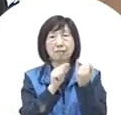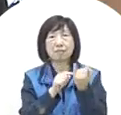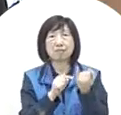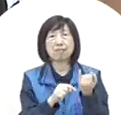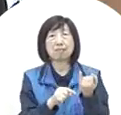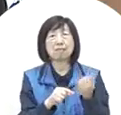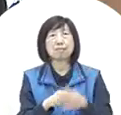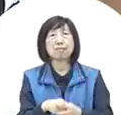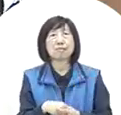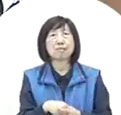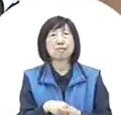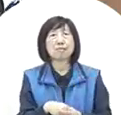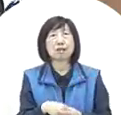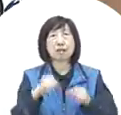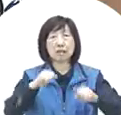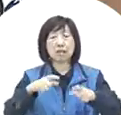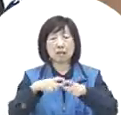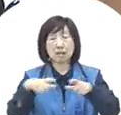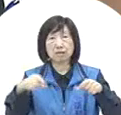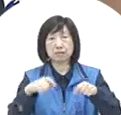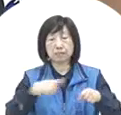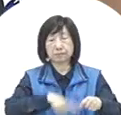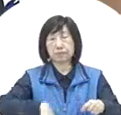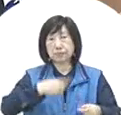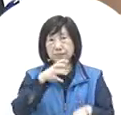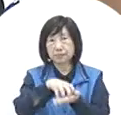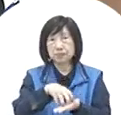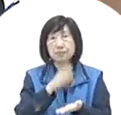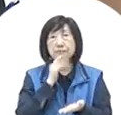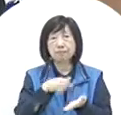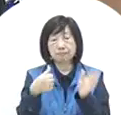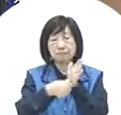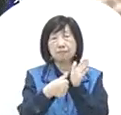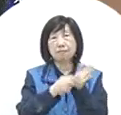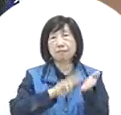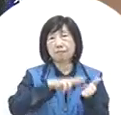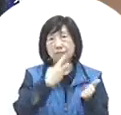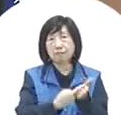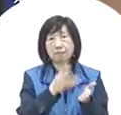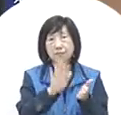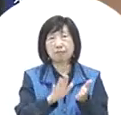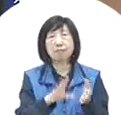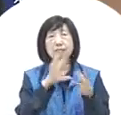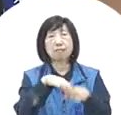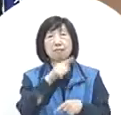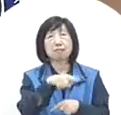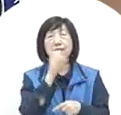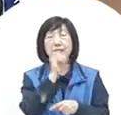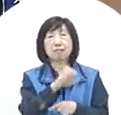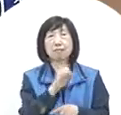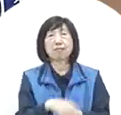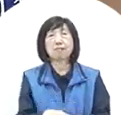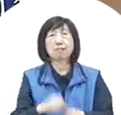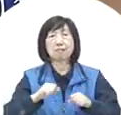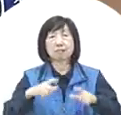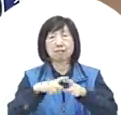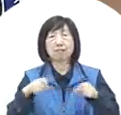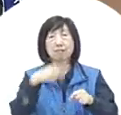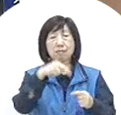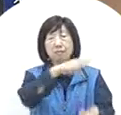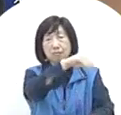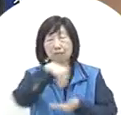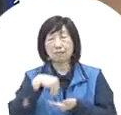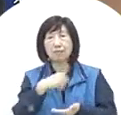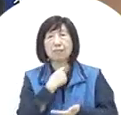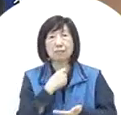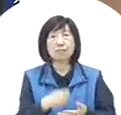的这个健保卡的身份证啊，他有改名字，所以要求他要把那个健保卡再带过来。 好， 那